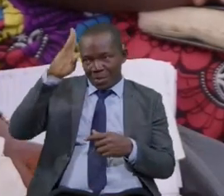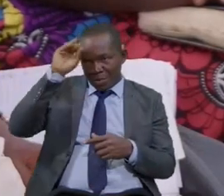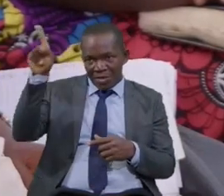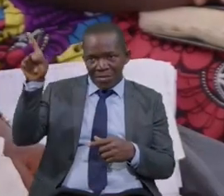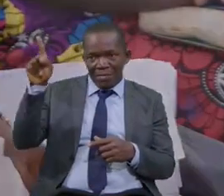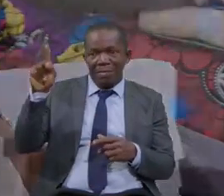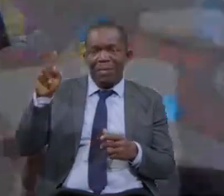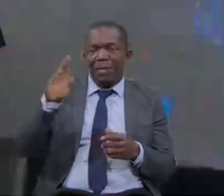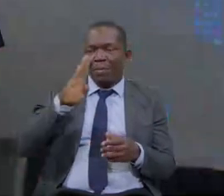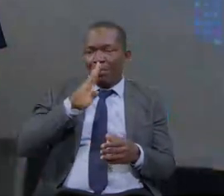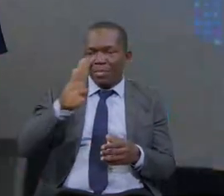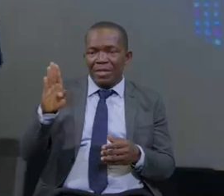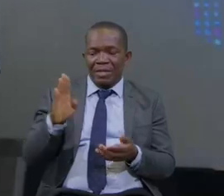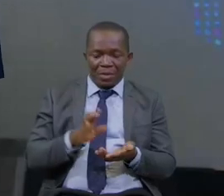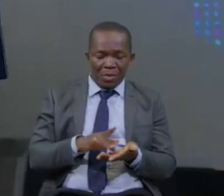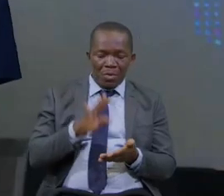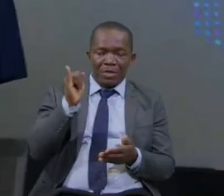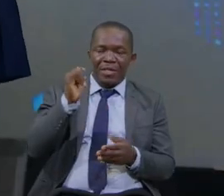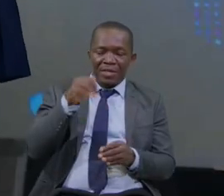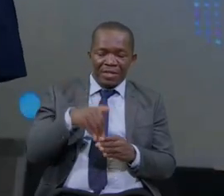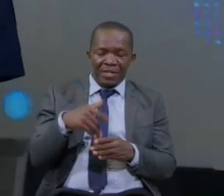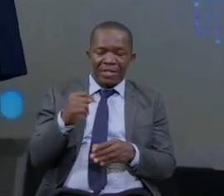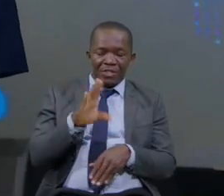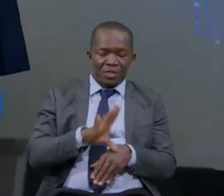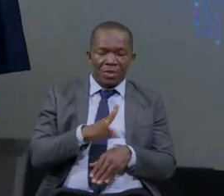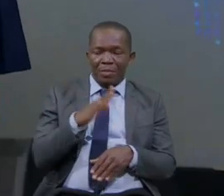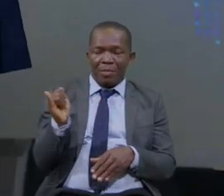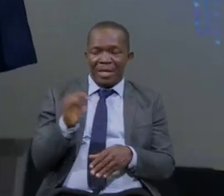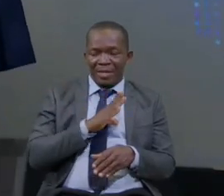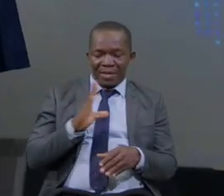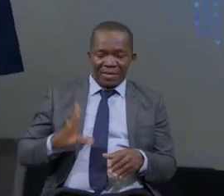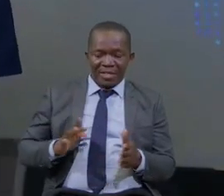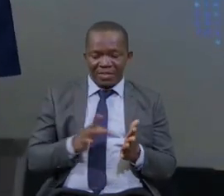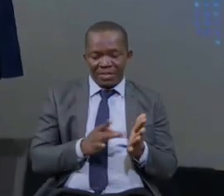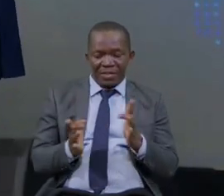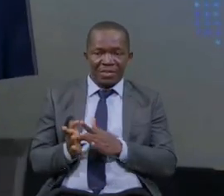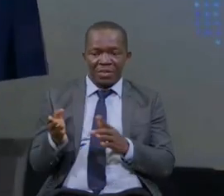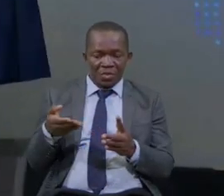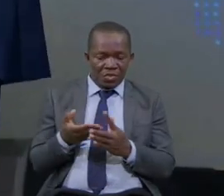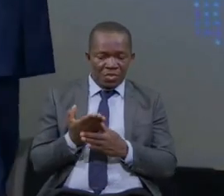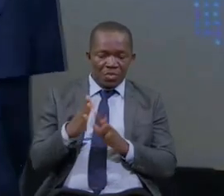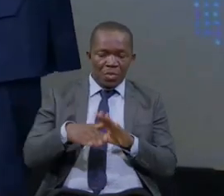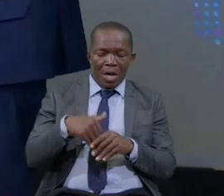Dans l'Église en Jésus-Christ au siècle des siècles.